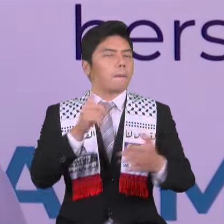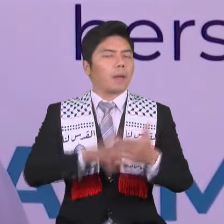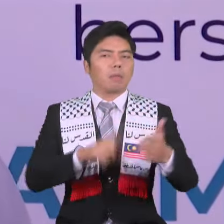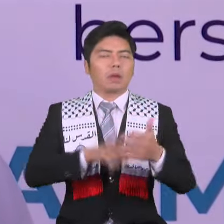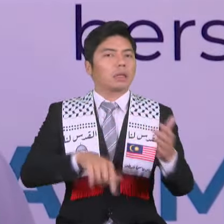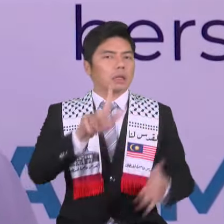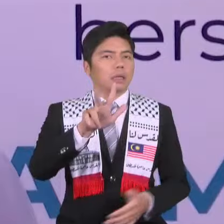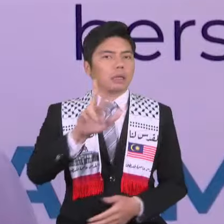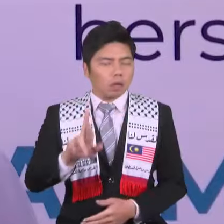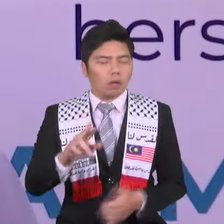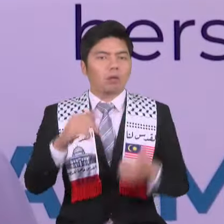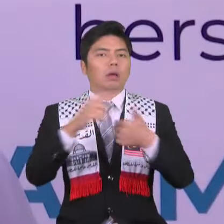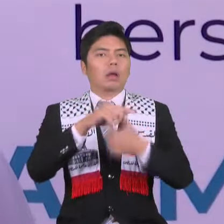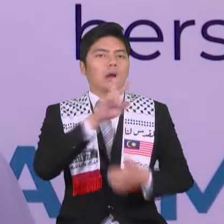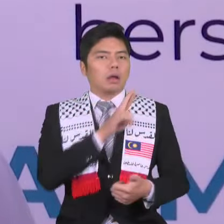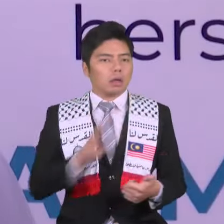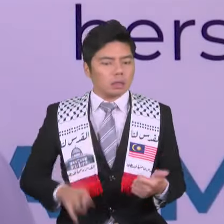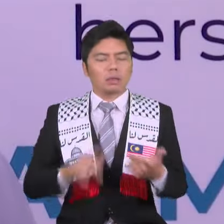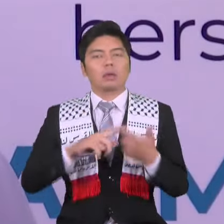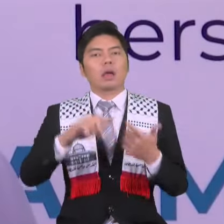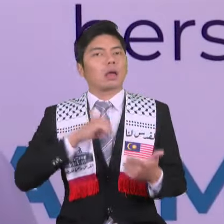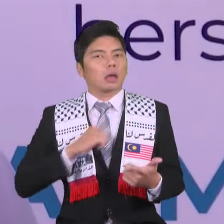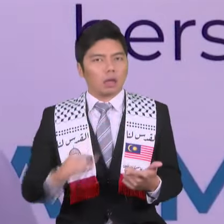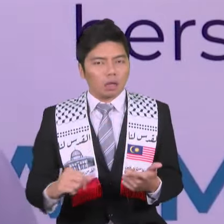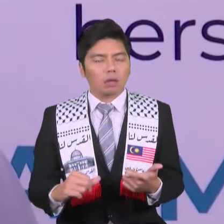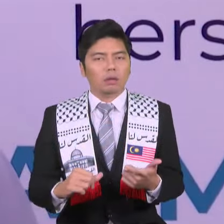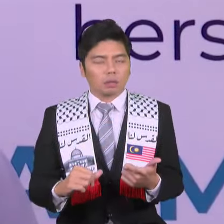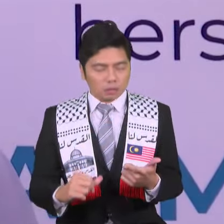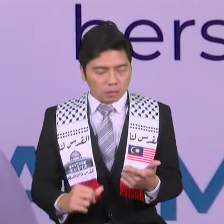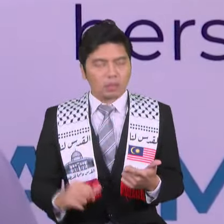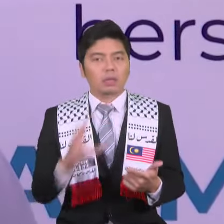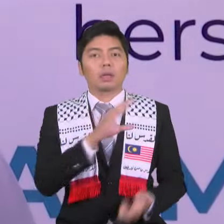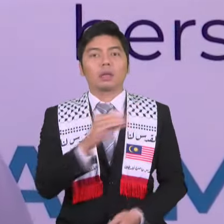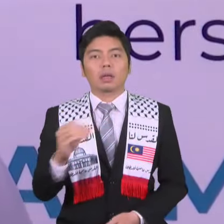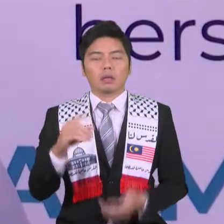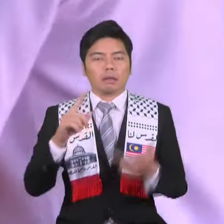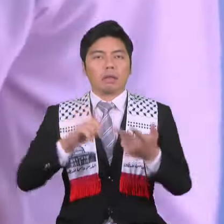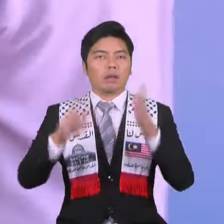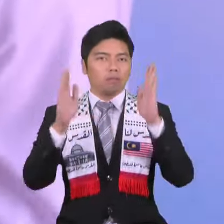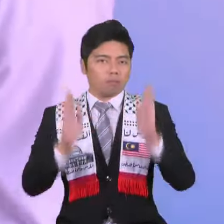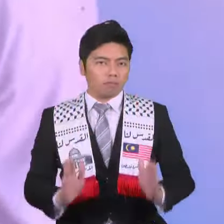Sama ada menyentuh raja-raja, agama dan juga kaum.